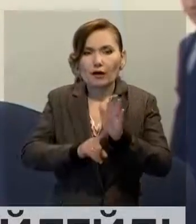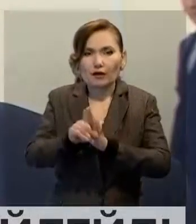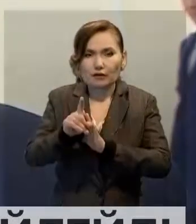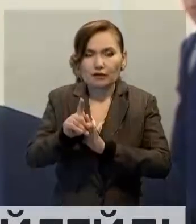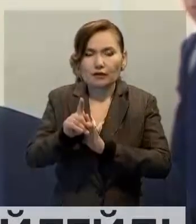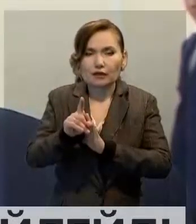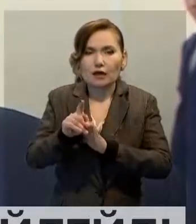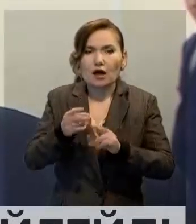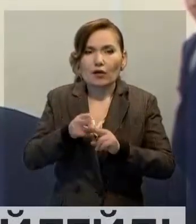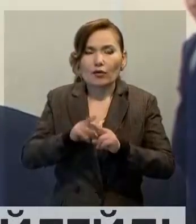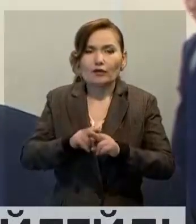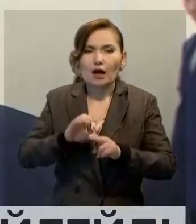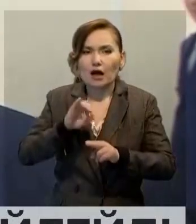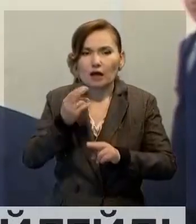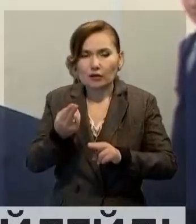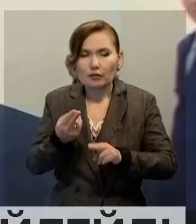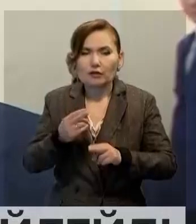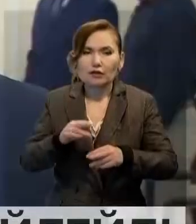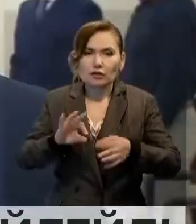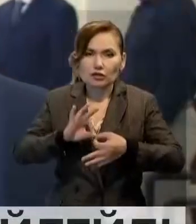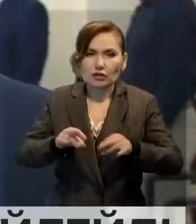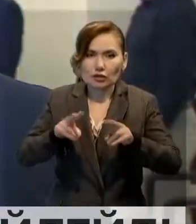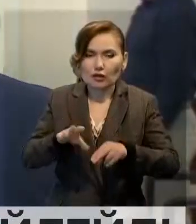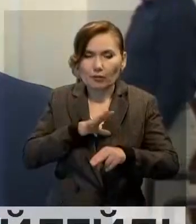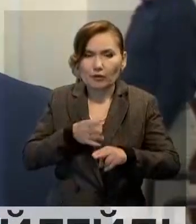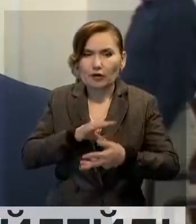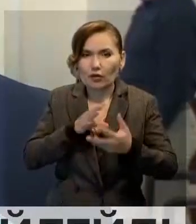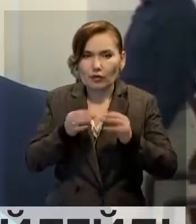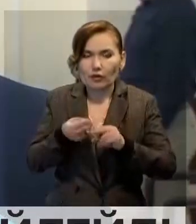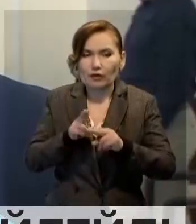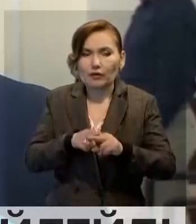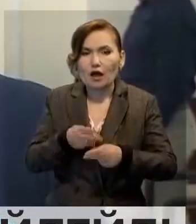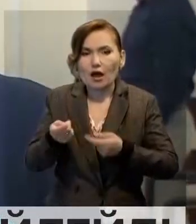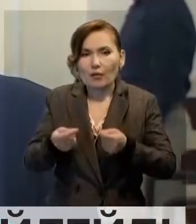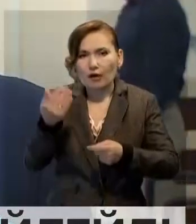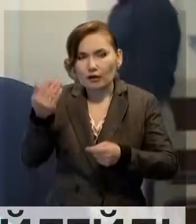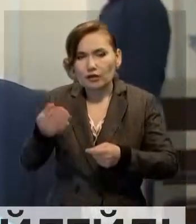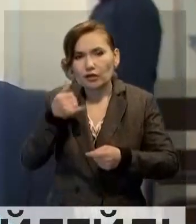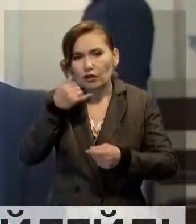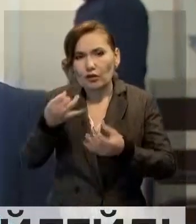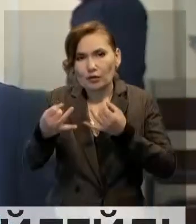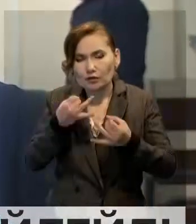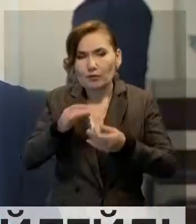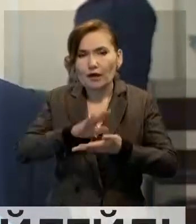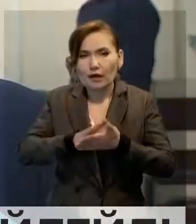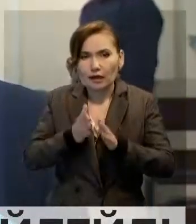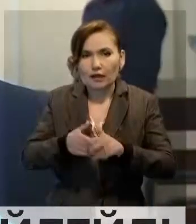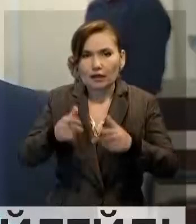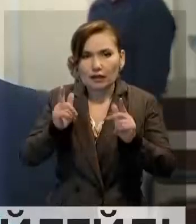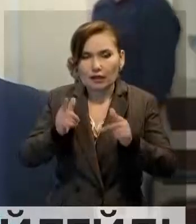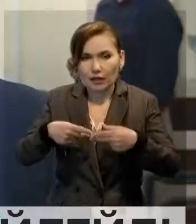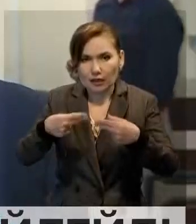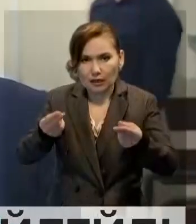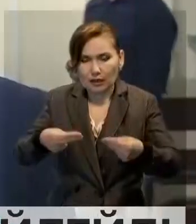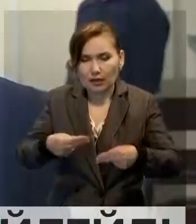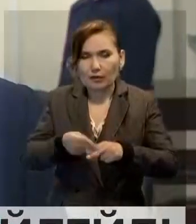алдында әлеуметтік зерттеулер жасалды. TG мен Nickelodeon басшылығына шығып, солармен келісіп,